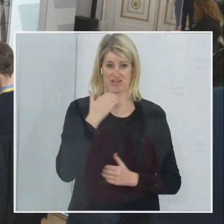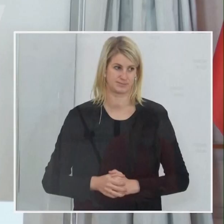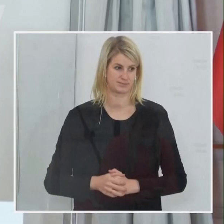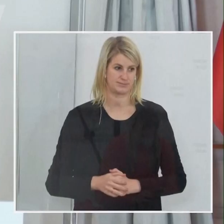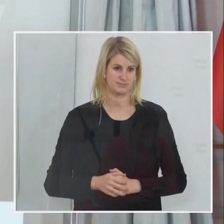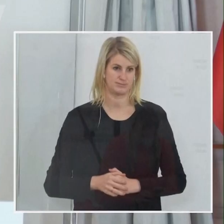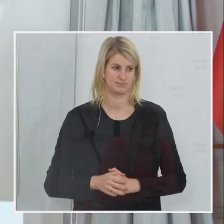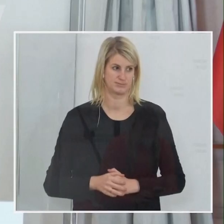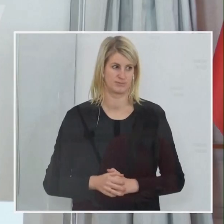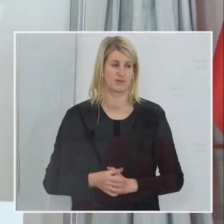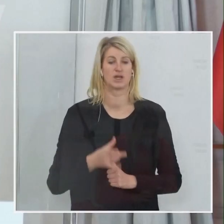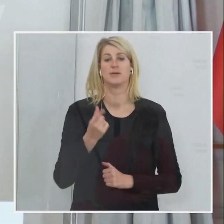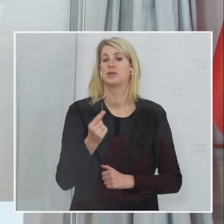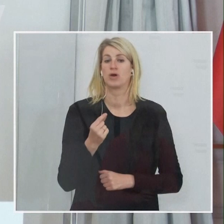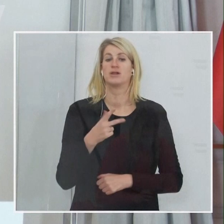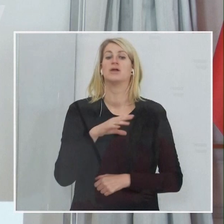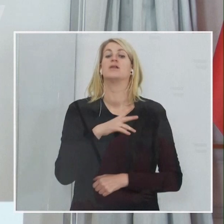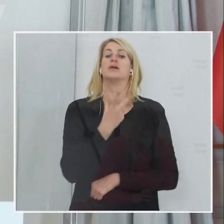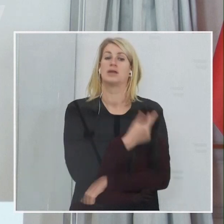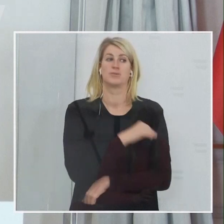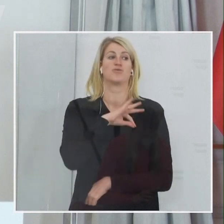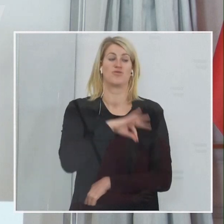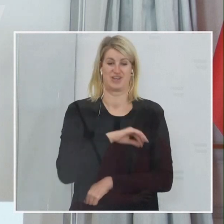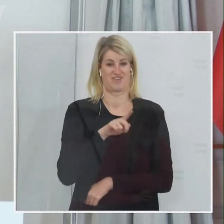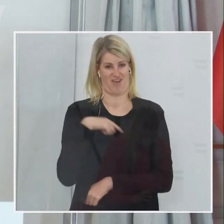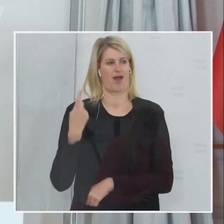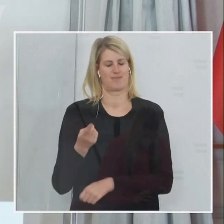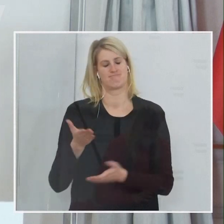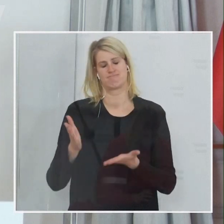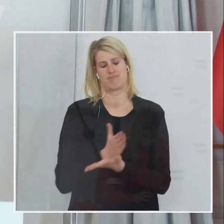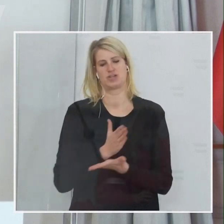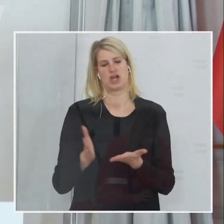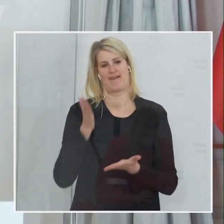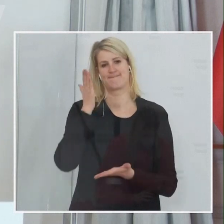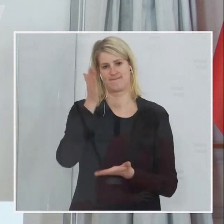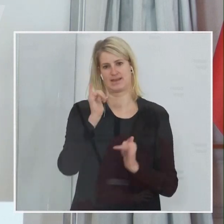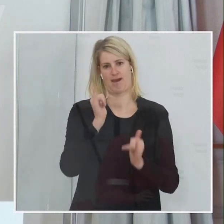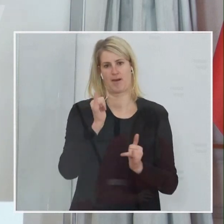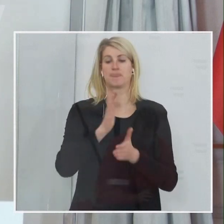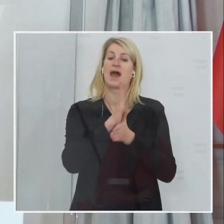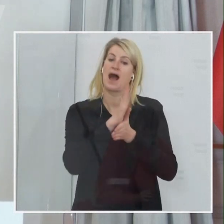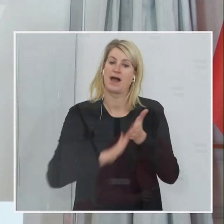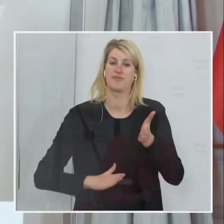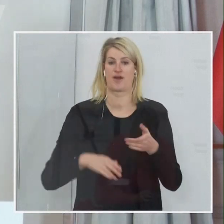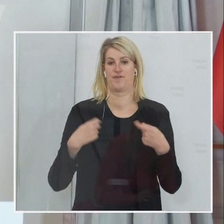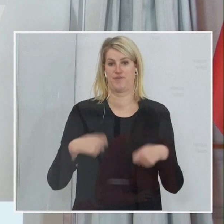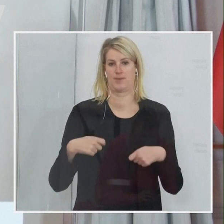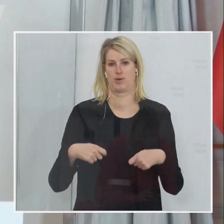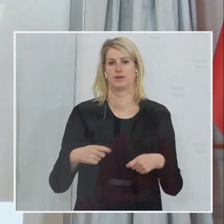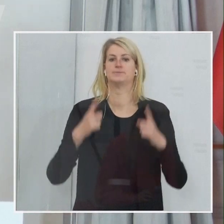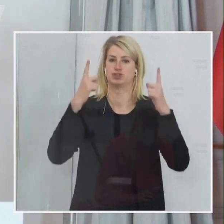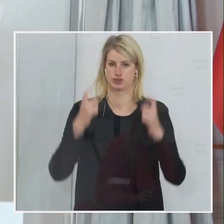rrepta. Faza e dytë është, kur ne po shohim që progresi i vaksinimit ende mungon, do të ketë një letër rikujtuese, një